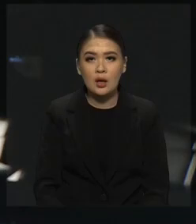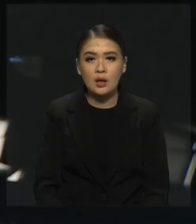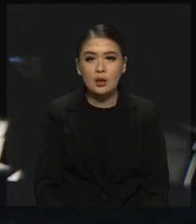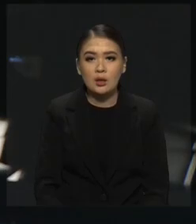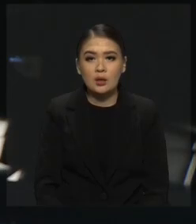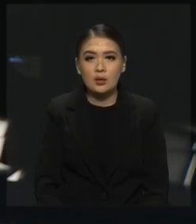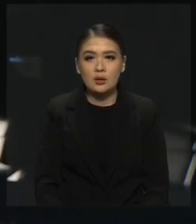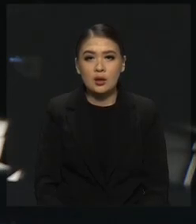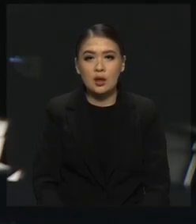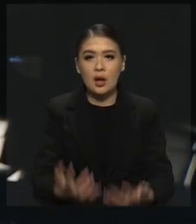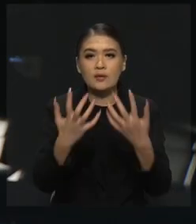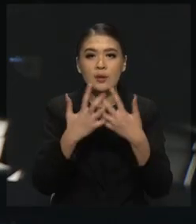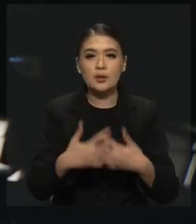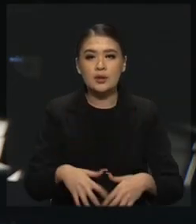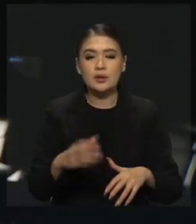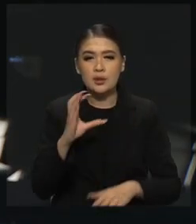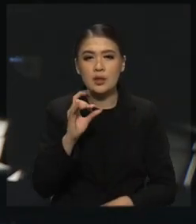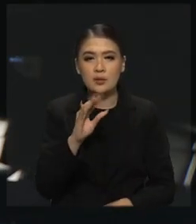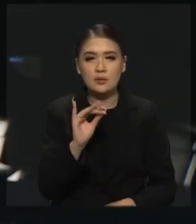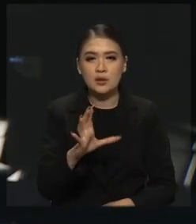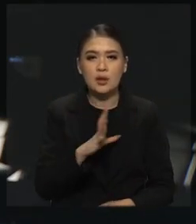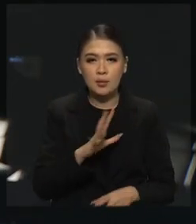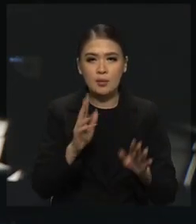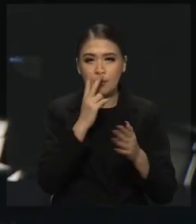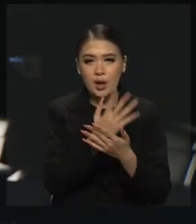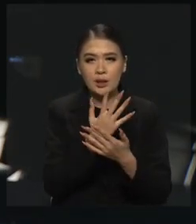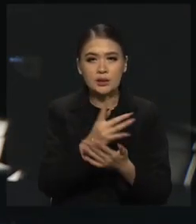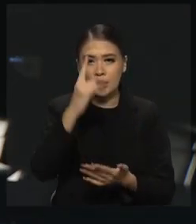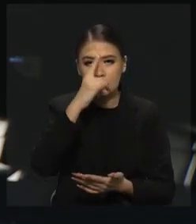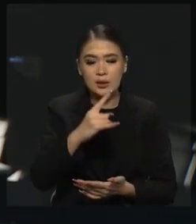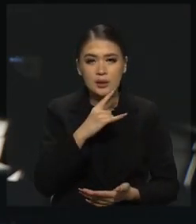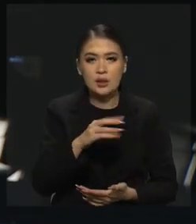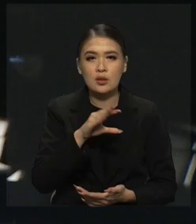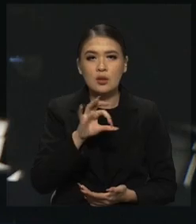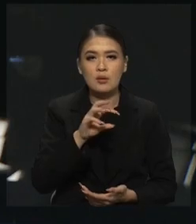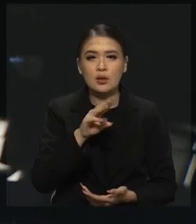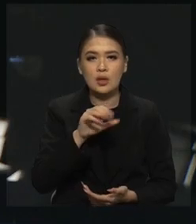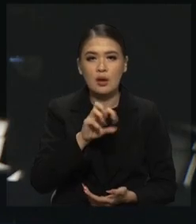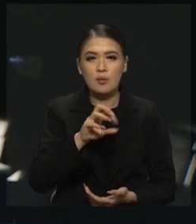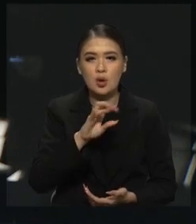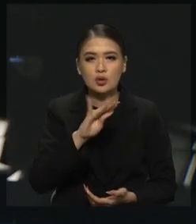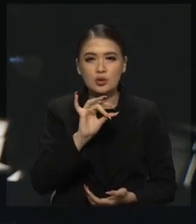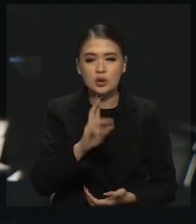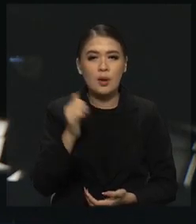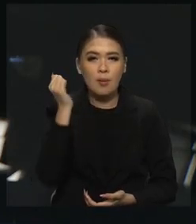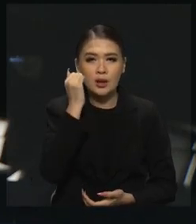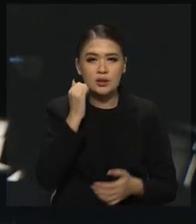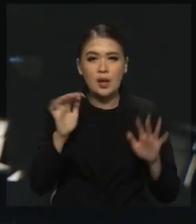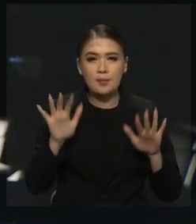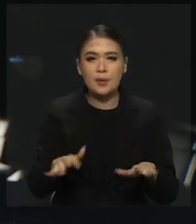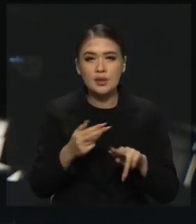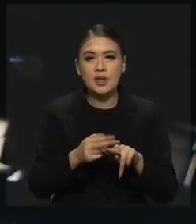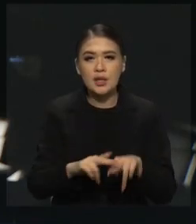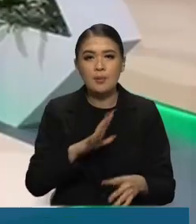Смотрите новости. Автоматизированные сервисы презентовали казахстанские таможенники на международном форуме в Москве. На ежегодной